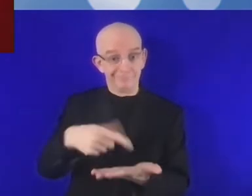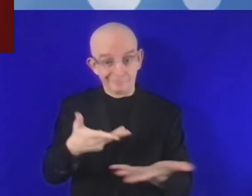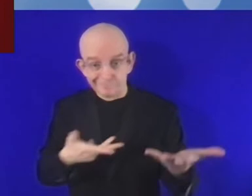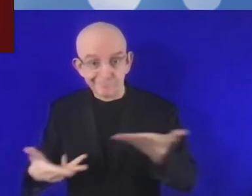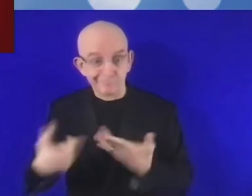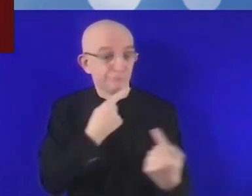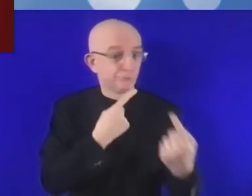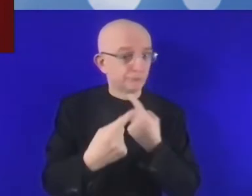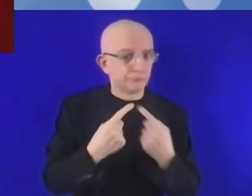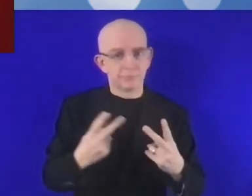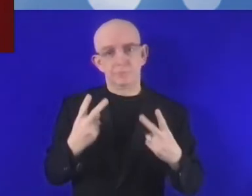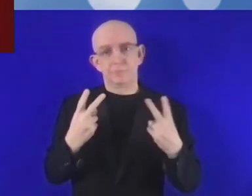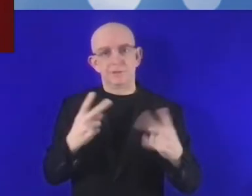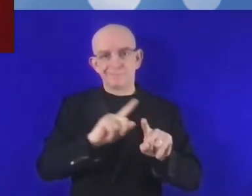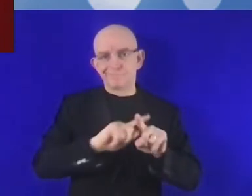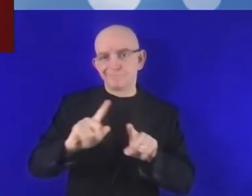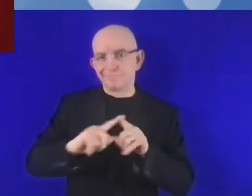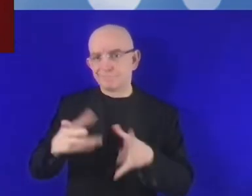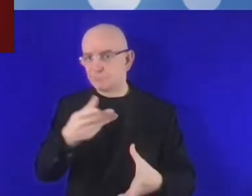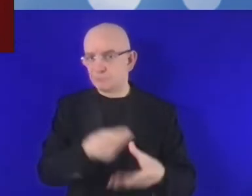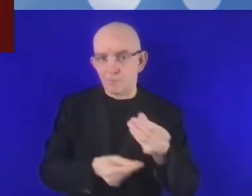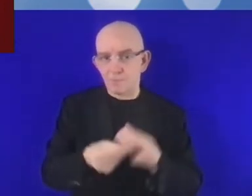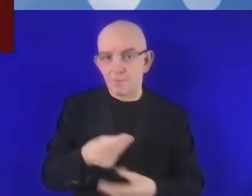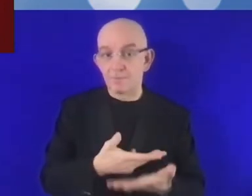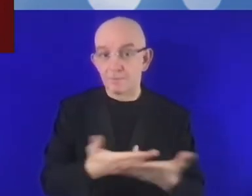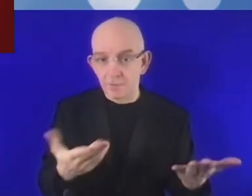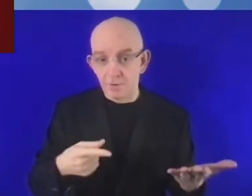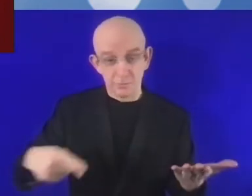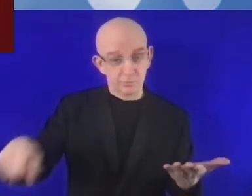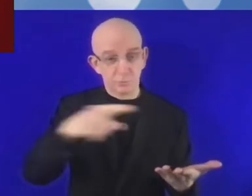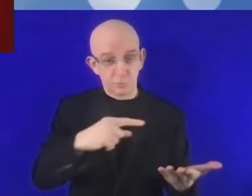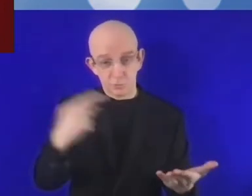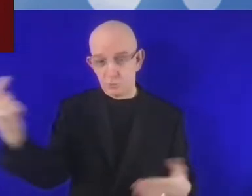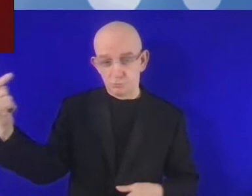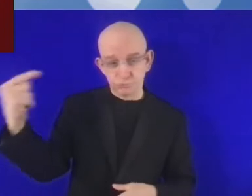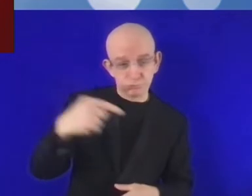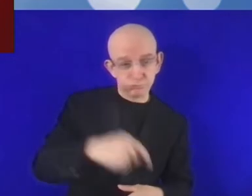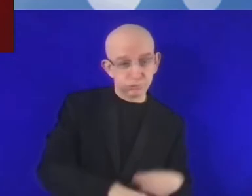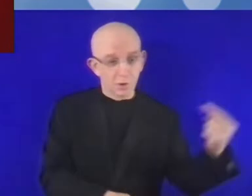بولندا هي في مركز هذا الحوار والنقاش حول